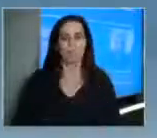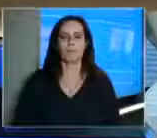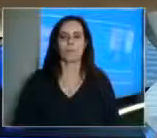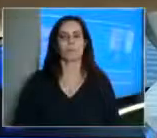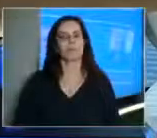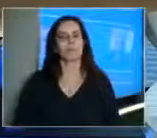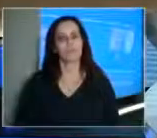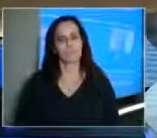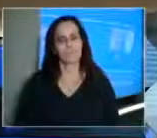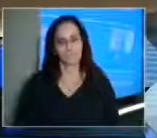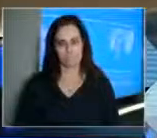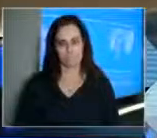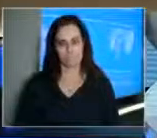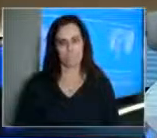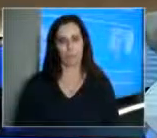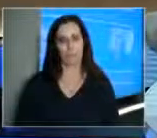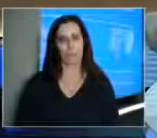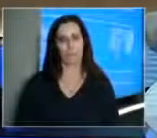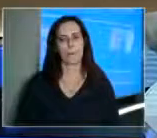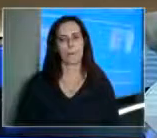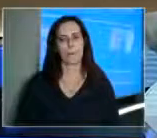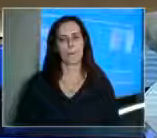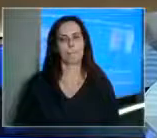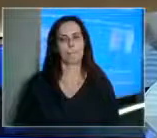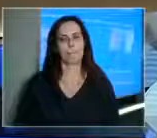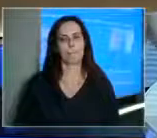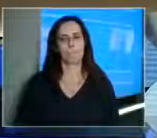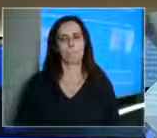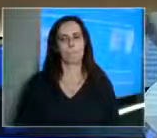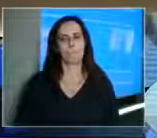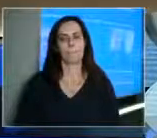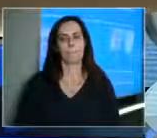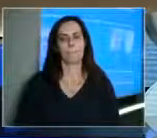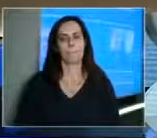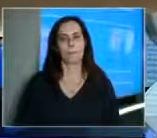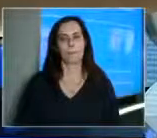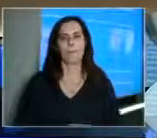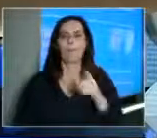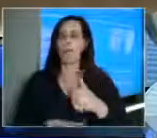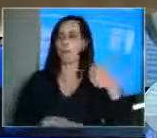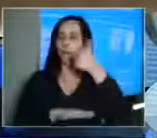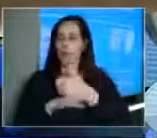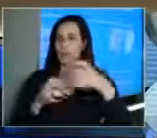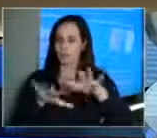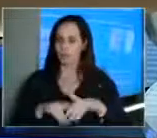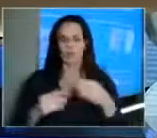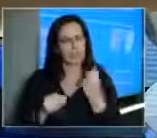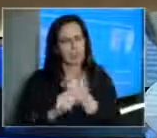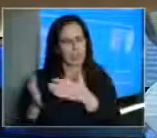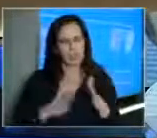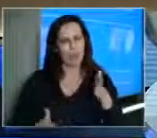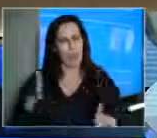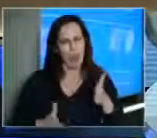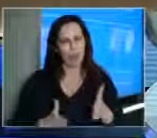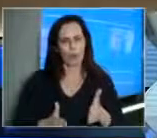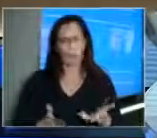ואנחנו אומרים שלום לאור פיליאקוב, מנכ״ל פיליאקוב דיגיטל, שיעשה לנו קצת סדר